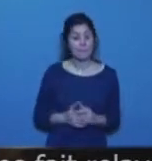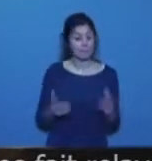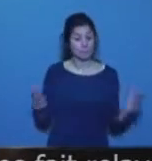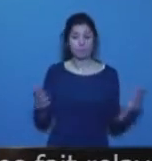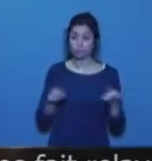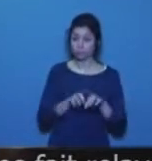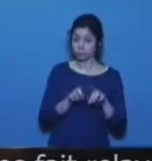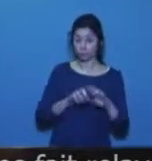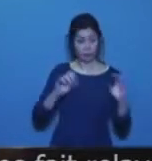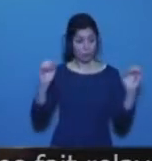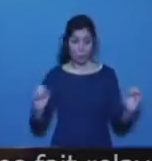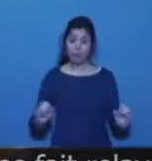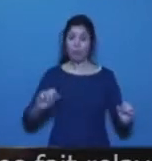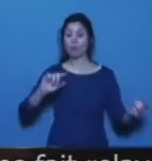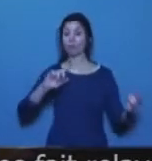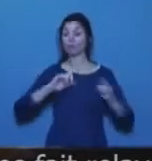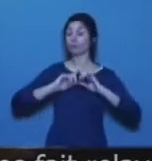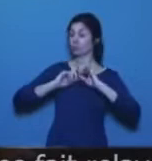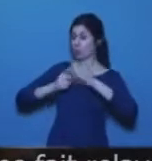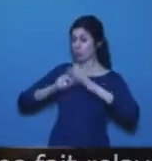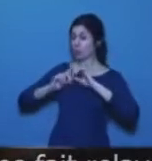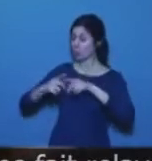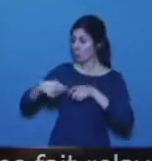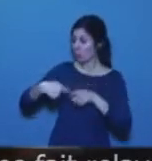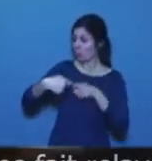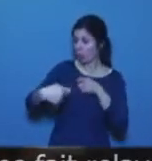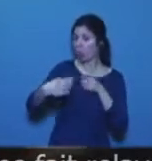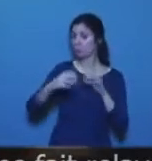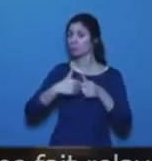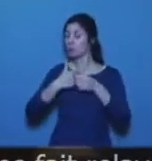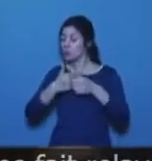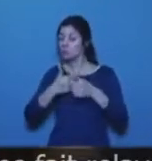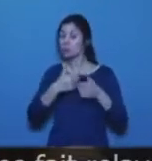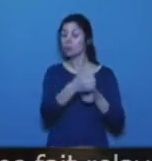Autoriser la négociation sur l'allongement du temps de travail au niveau des branches